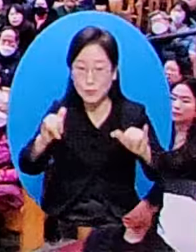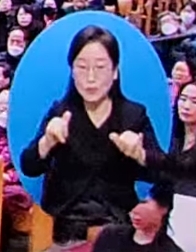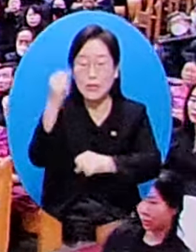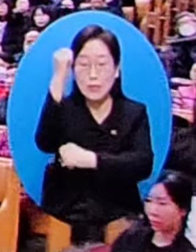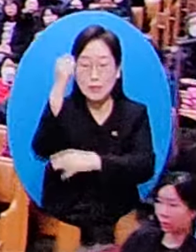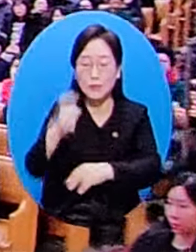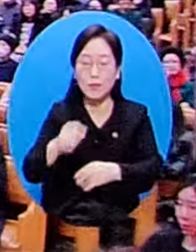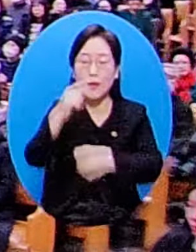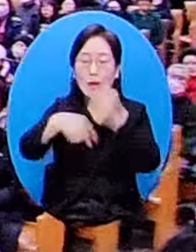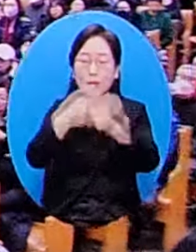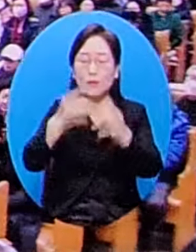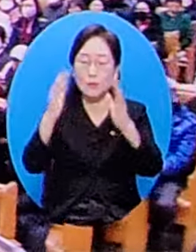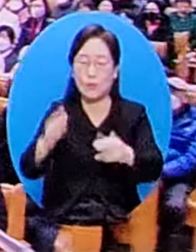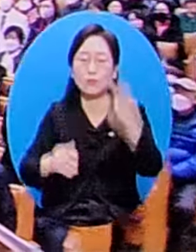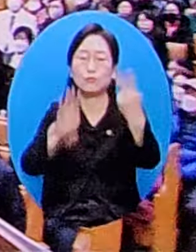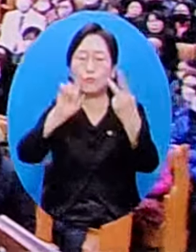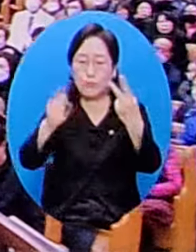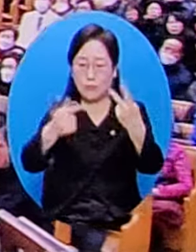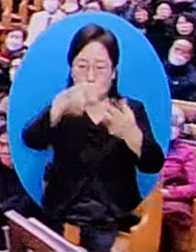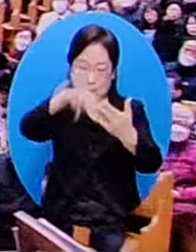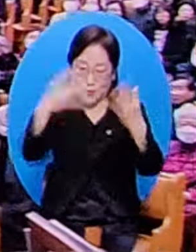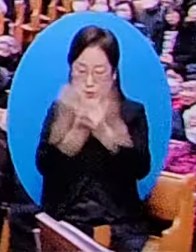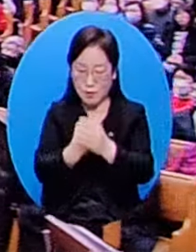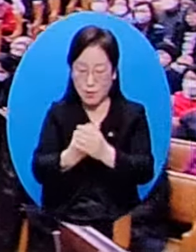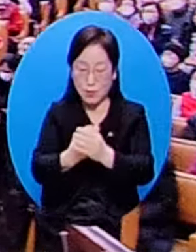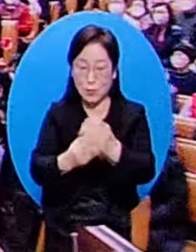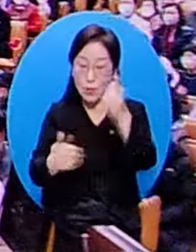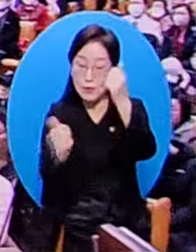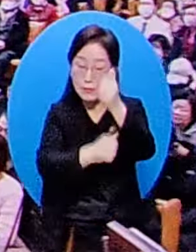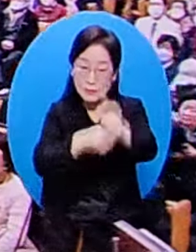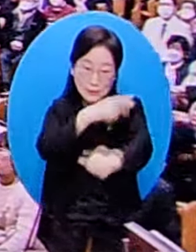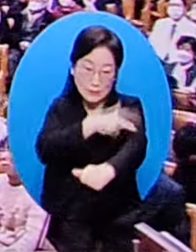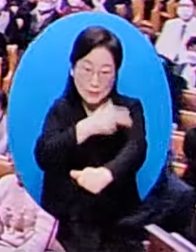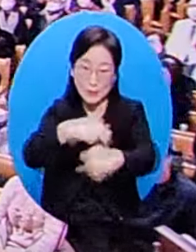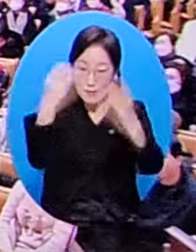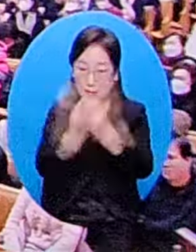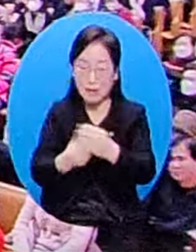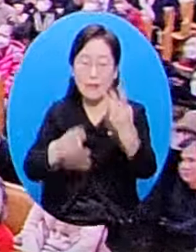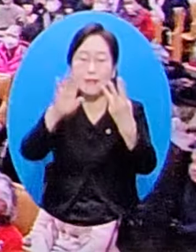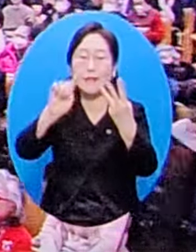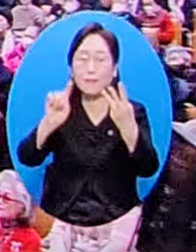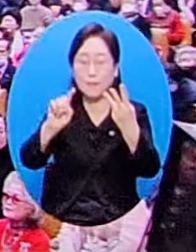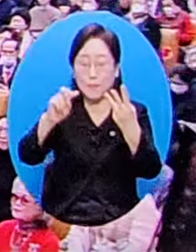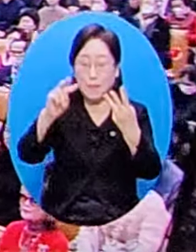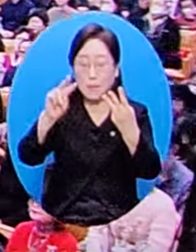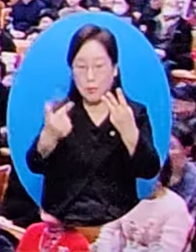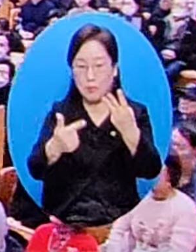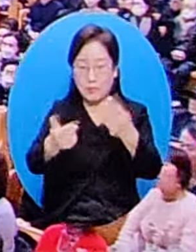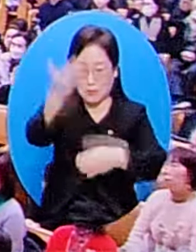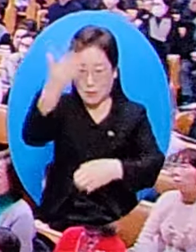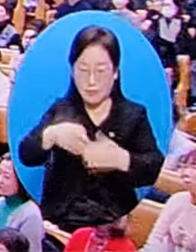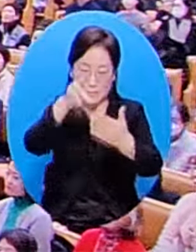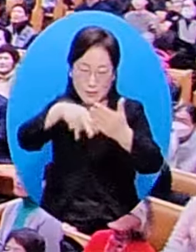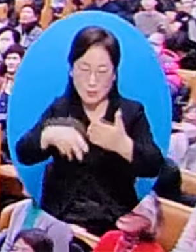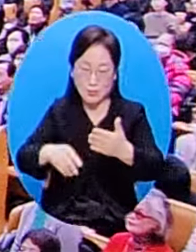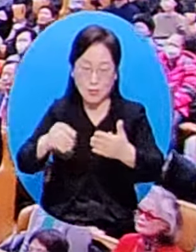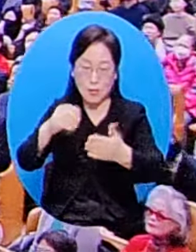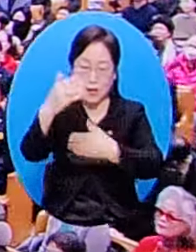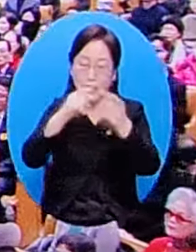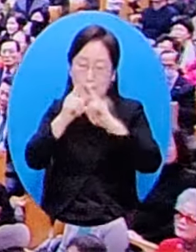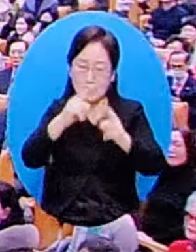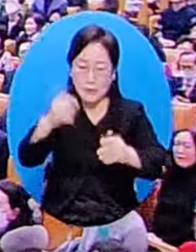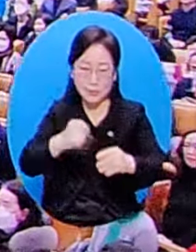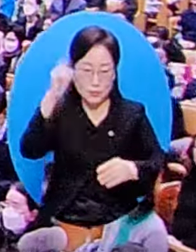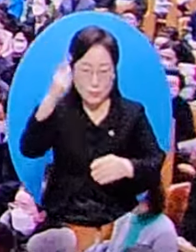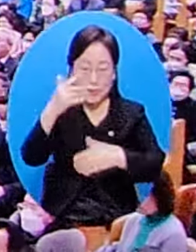이상 성경을 읽고 제 읽들은 3독 이상 읽고 말씀을 읽고 묵상해서 말씀을 묵상해서 위대한 하나님의 사람들로 쓰임받게